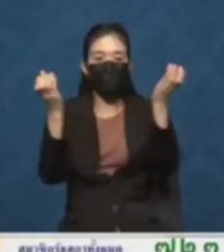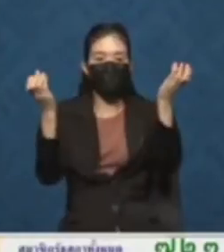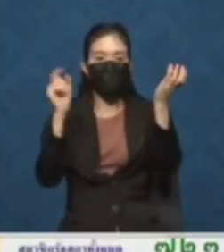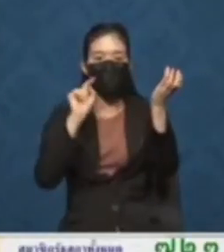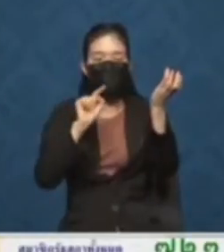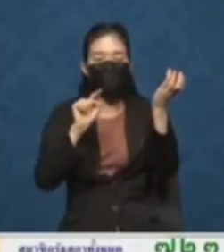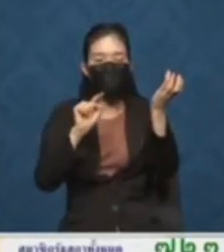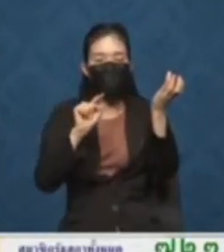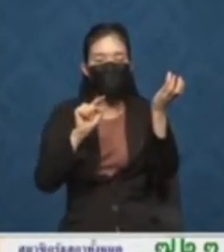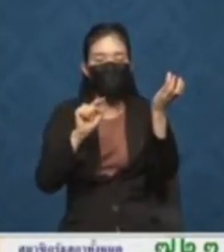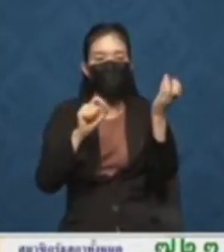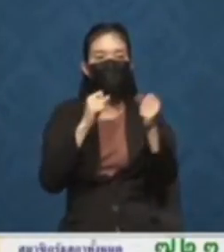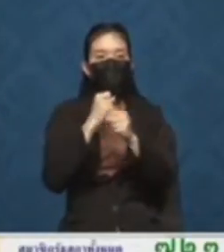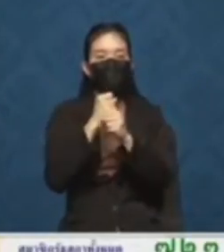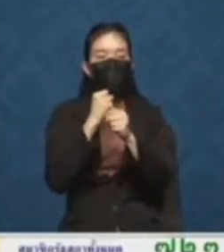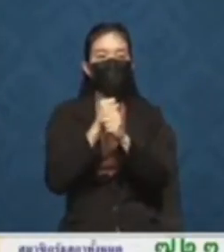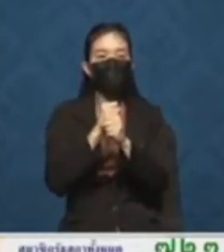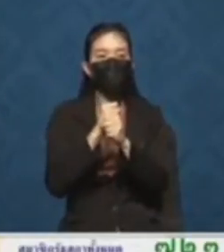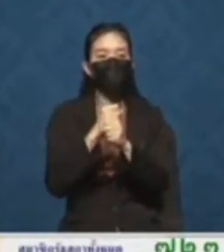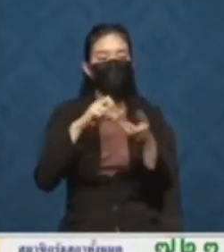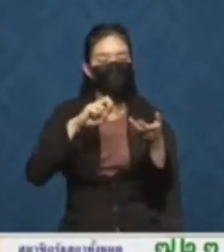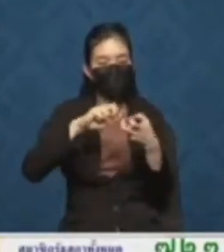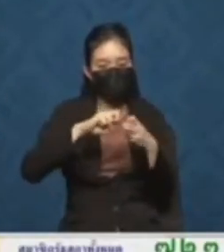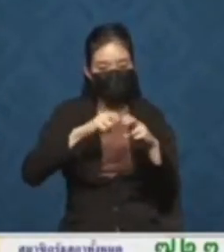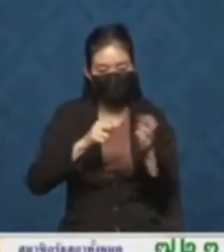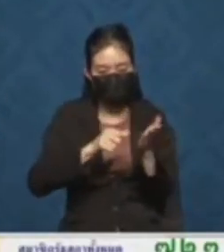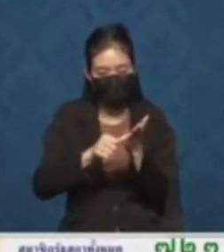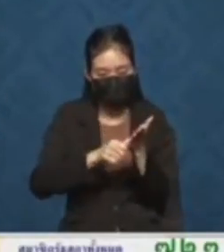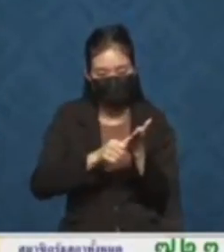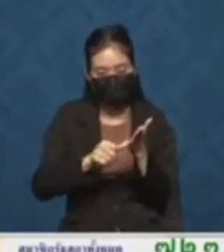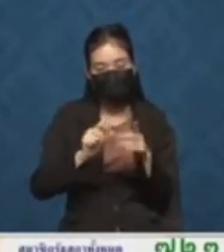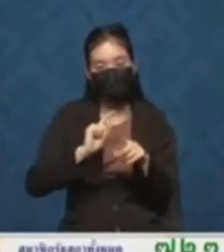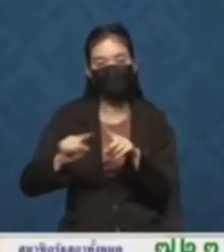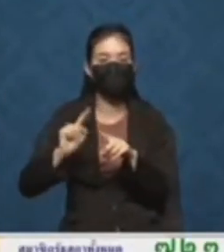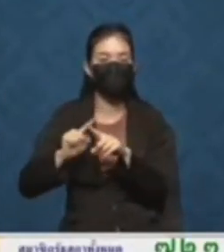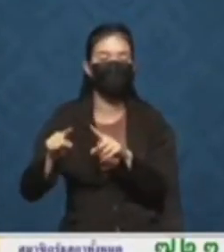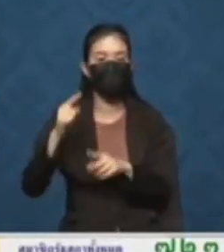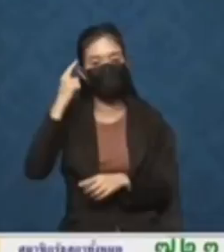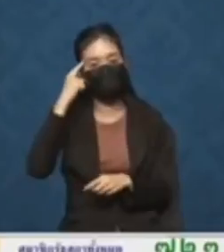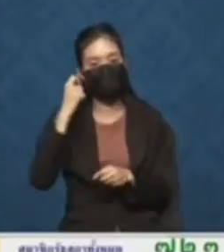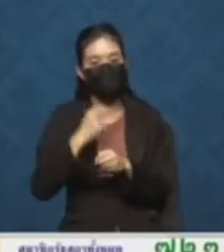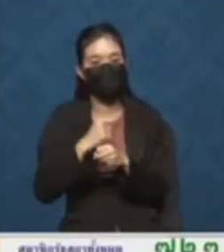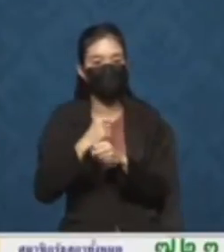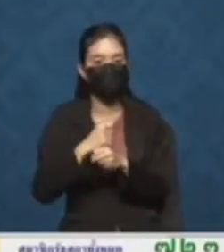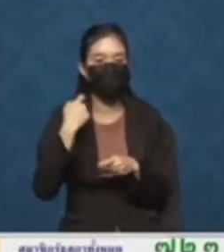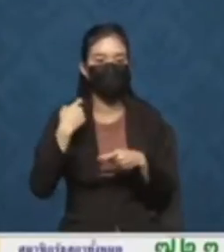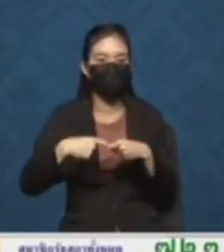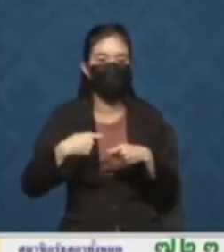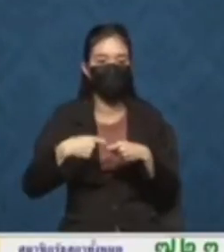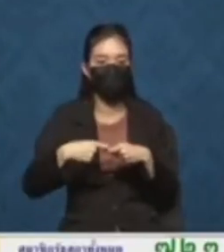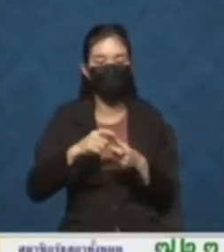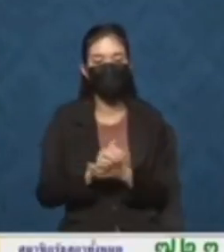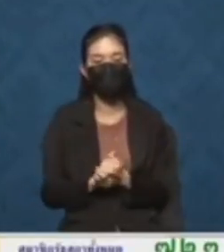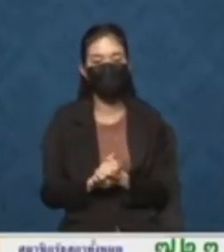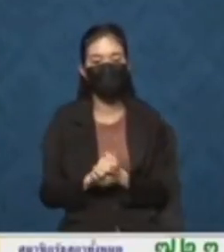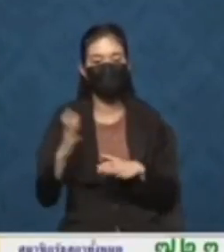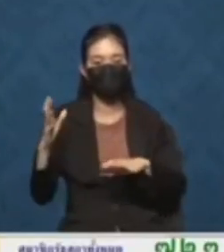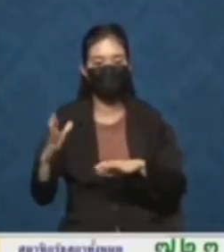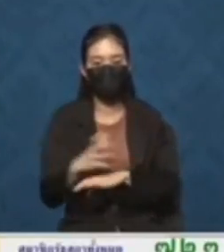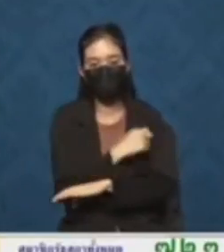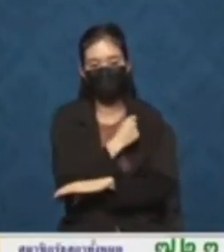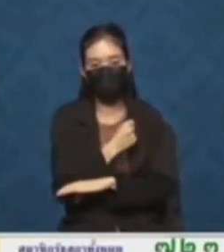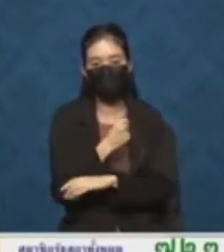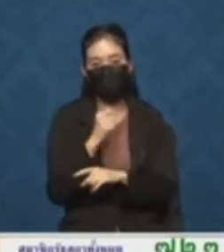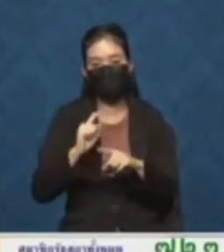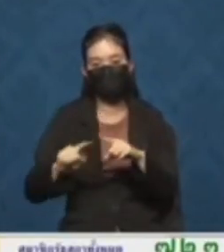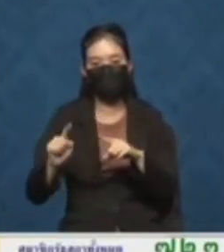ล้วนถูกออกแบบขึ้นมาแก้ปัญหามาถ่วงดุลการใช้อำนาจของสภาผู้แ